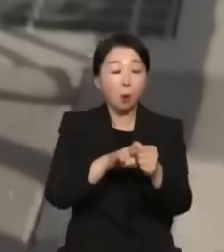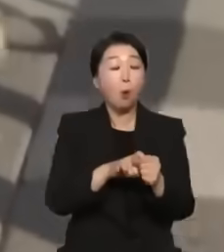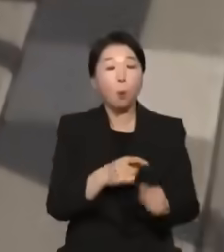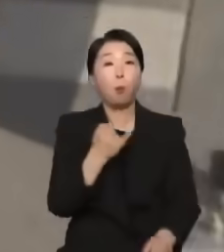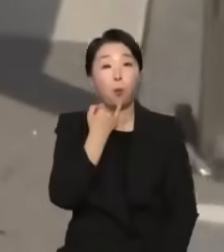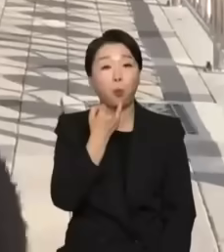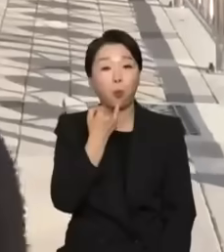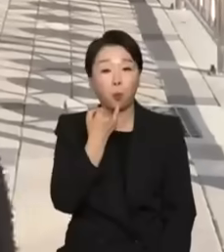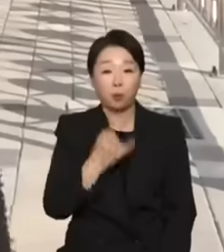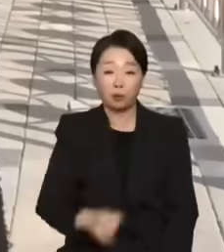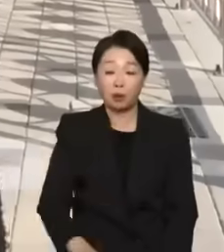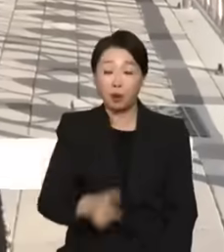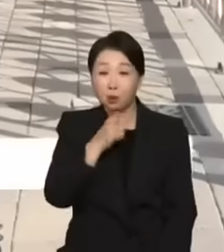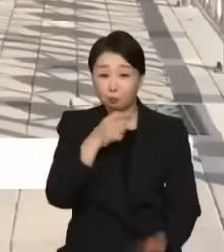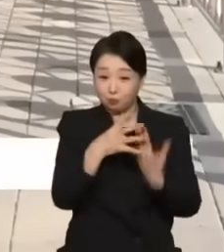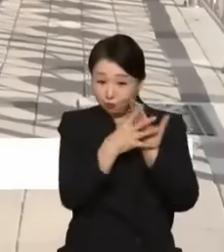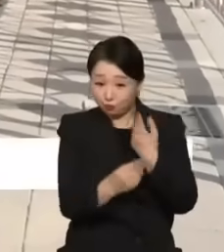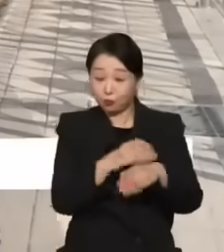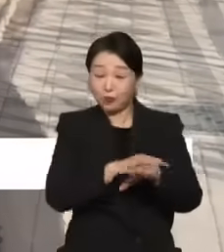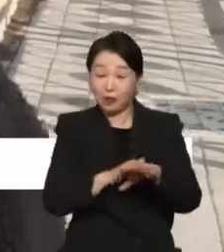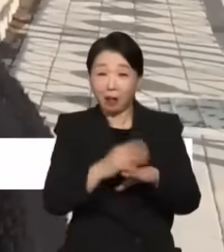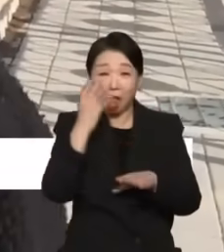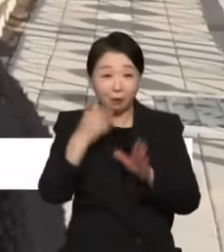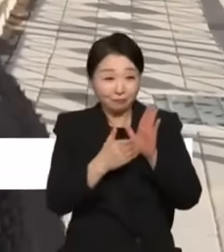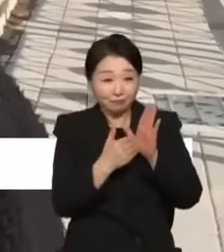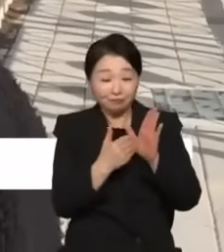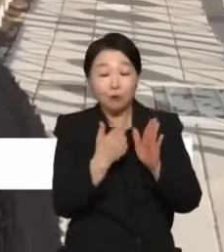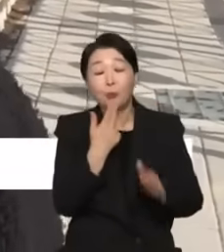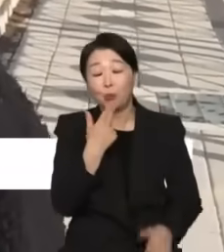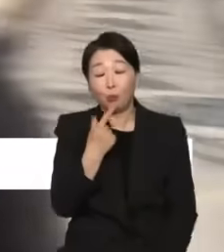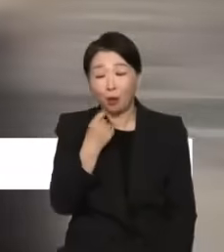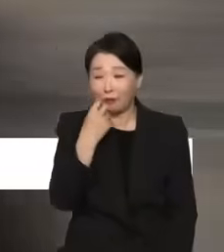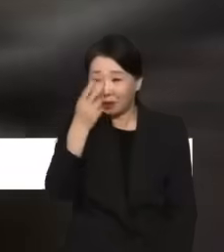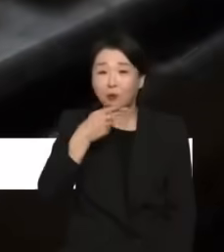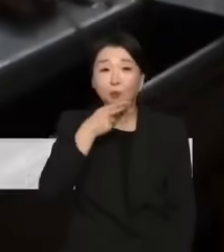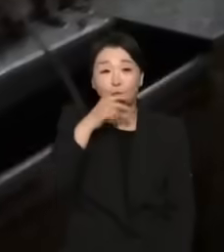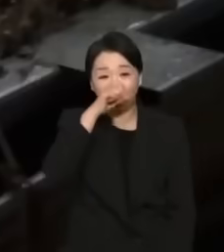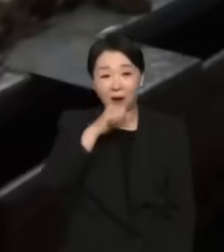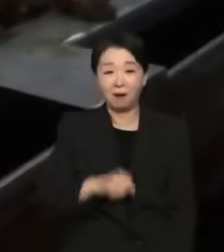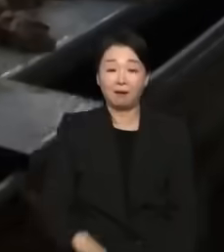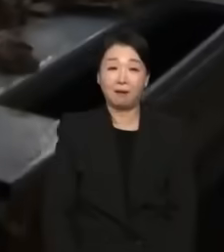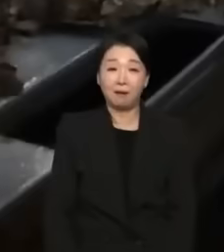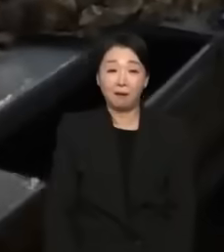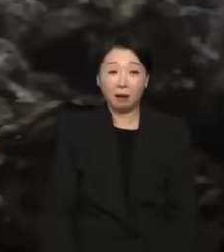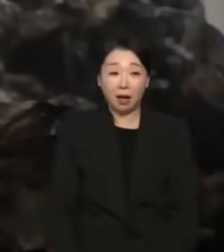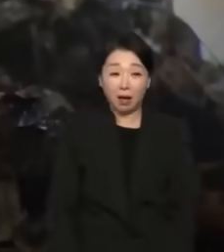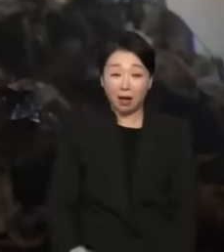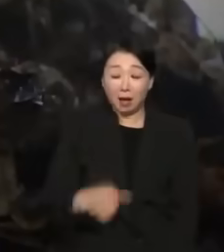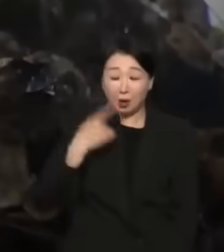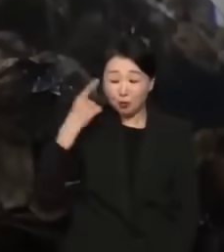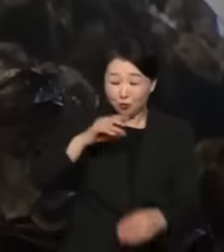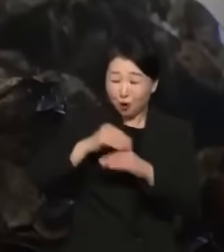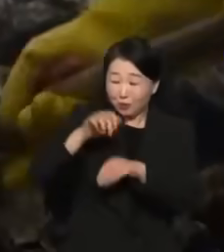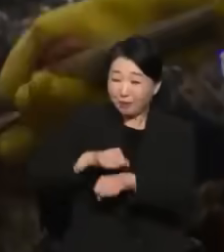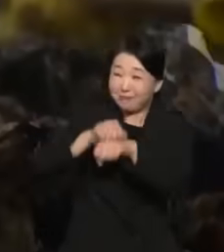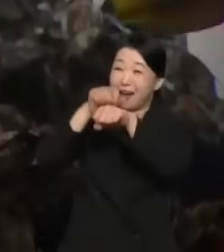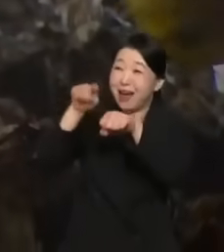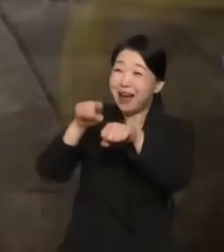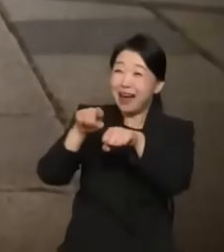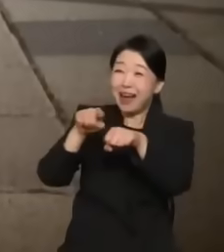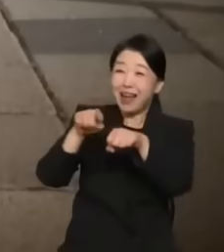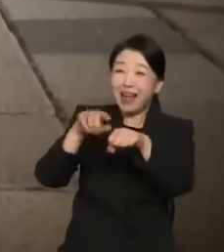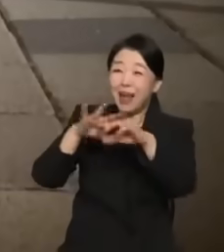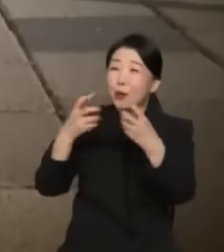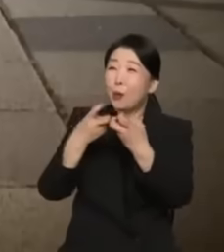좋습니다. 물이 흡수가 잘 돼서 안 미끄러워요. 냄새도 안 나고 좋아요. 처리가 불가능할 만큼 굴껍데기가 나오는